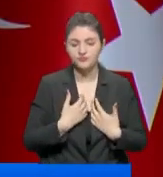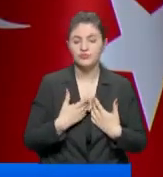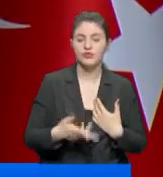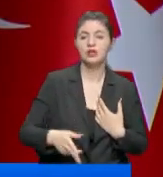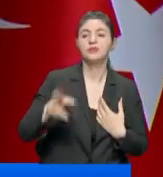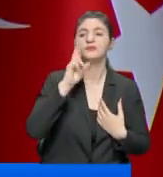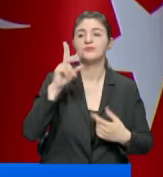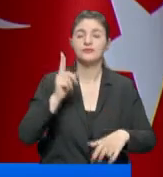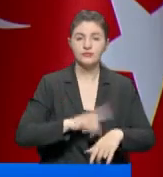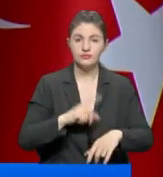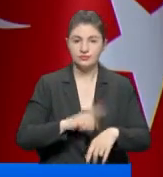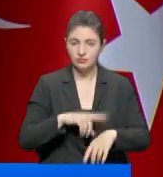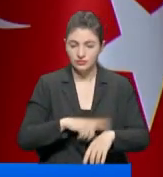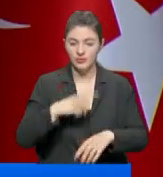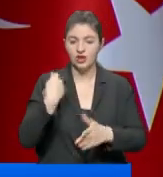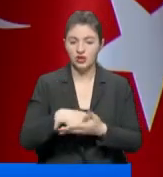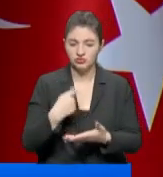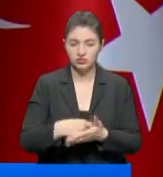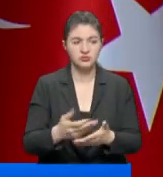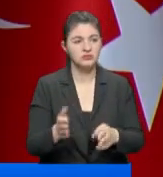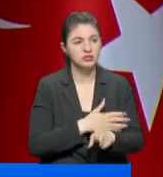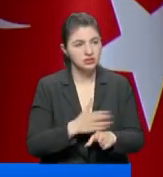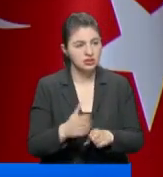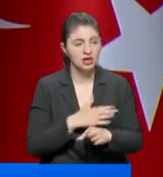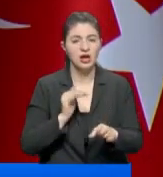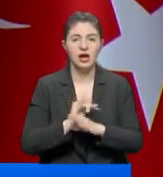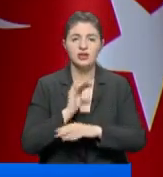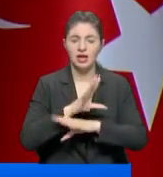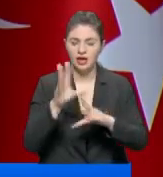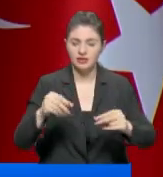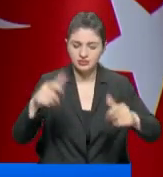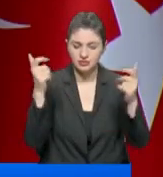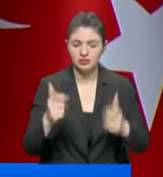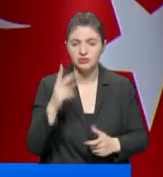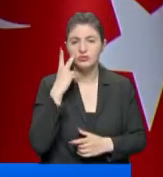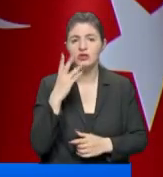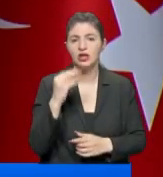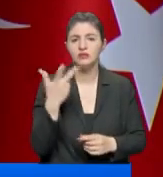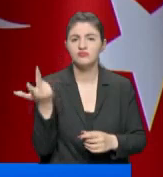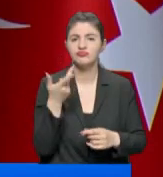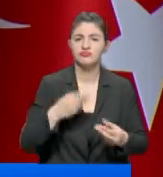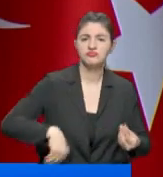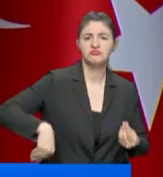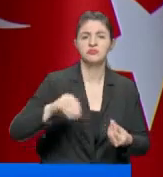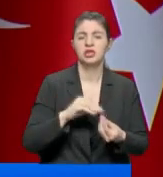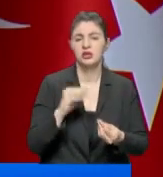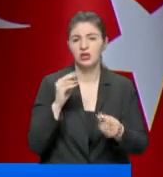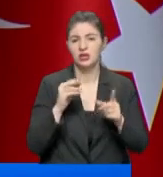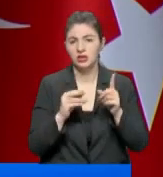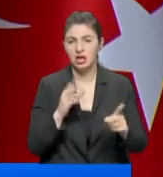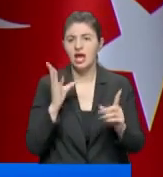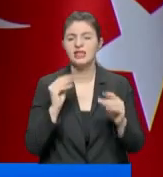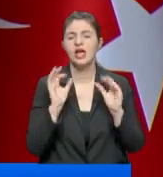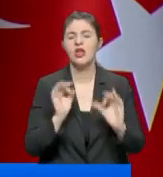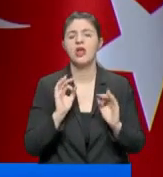Son dönemde çarşıda, pazarda, hayatın her alanında görülen fahiş fiyat artışlarının